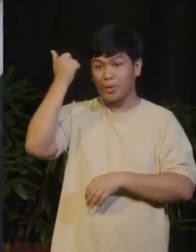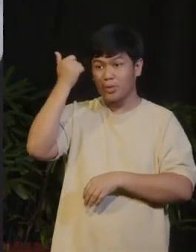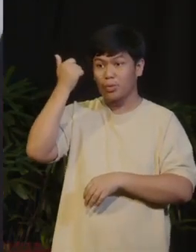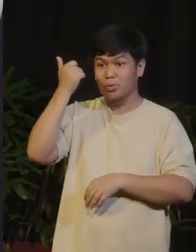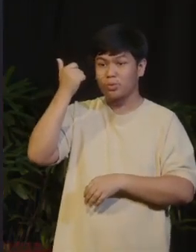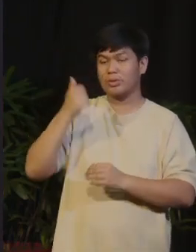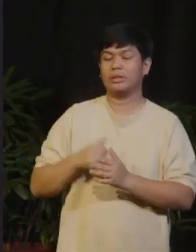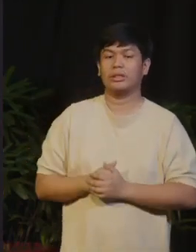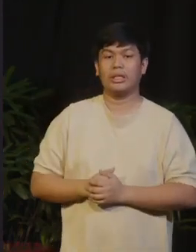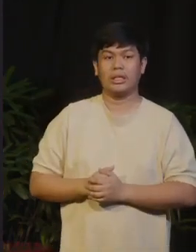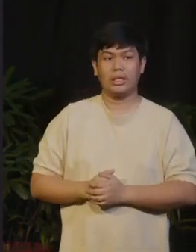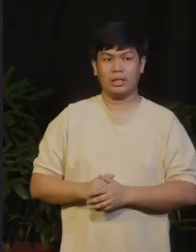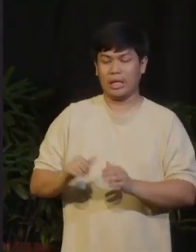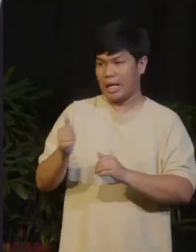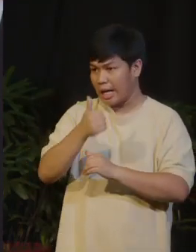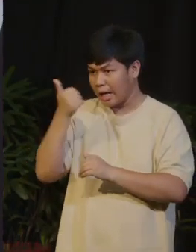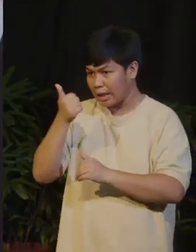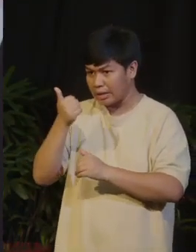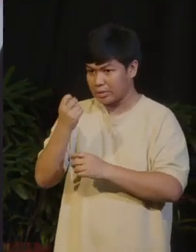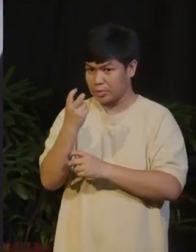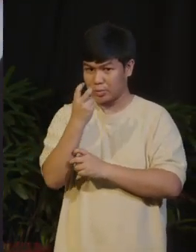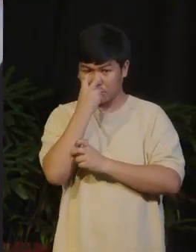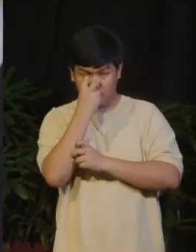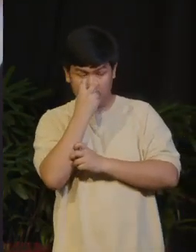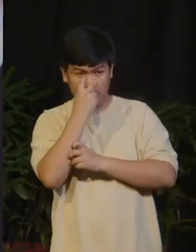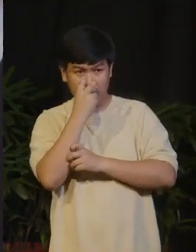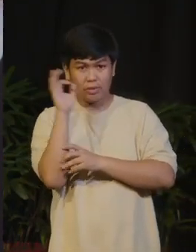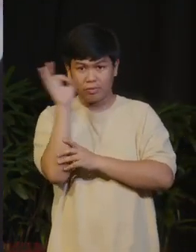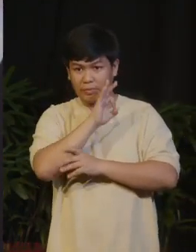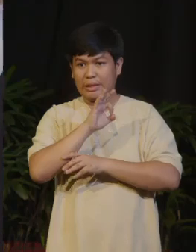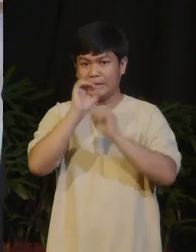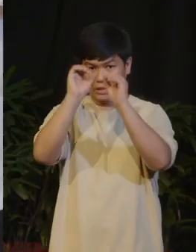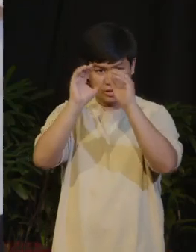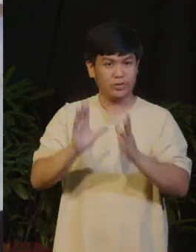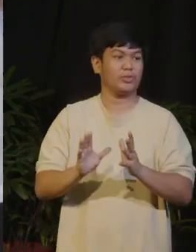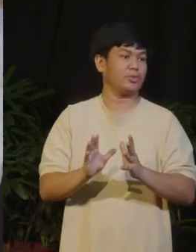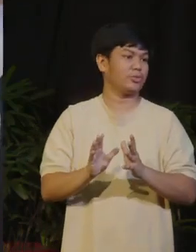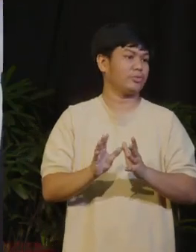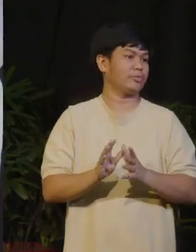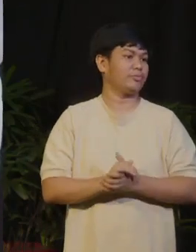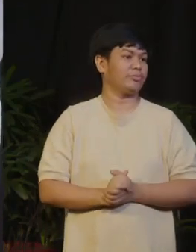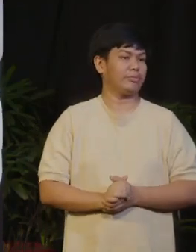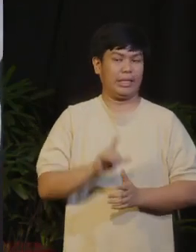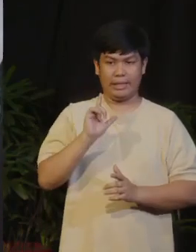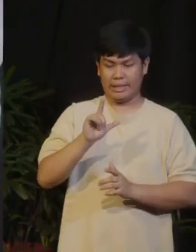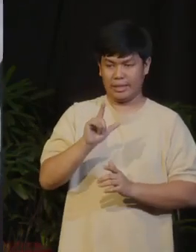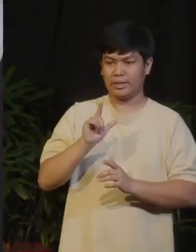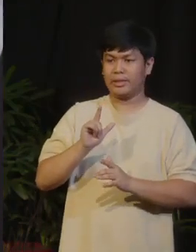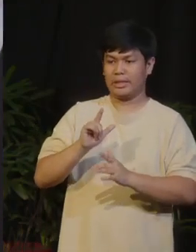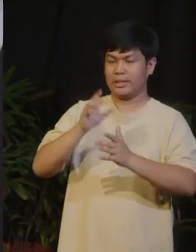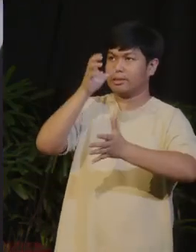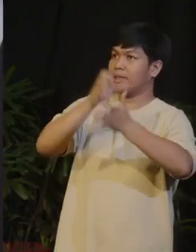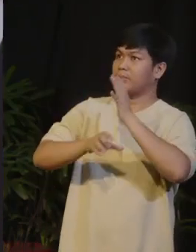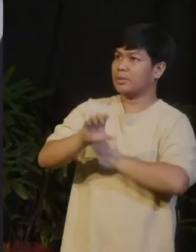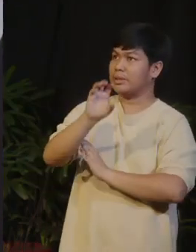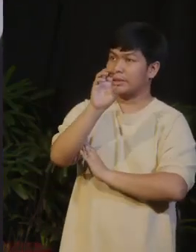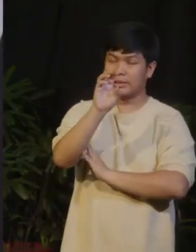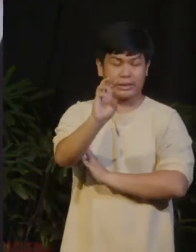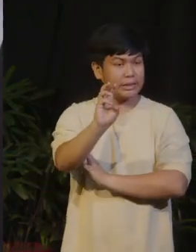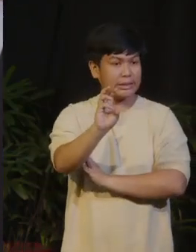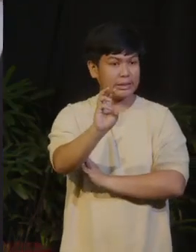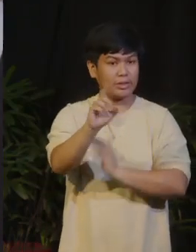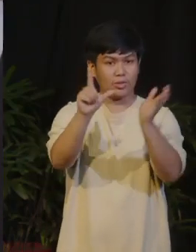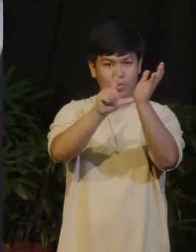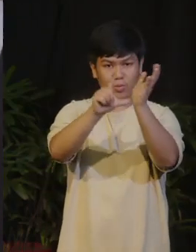maiwasan ang mga huwad o bulaang propeta. No? Later on, dito din sa chapter na ito, in